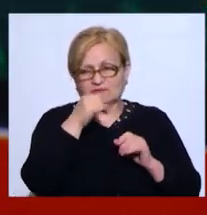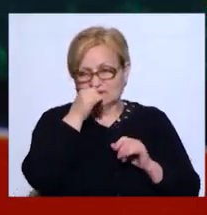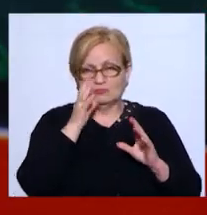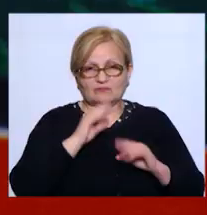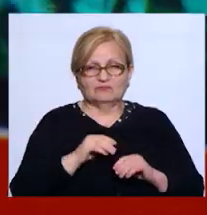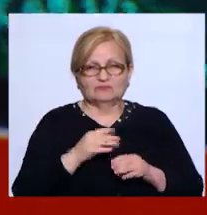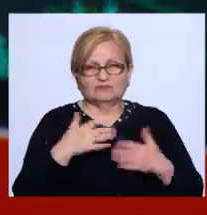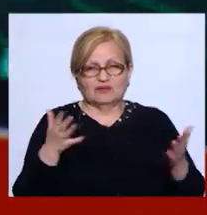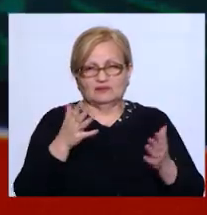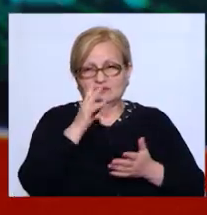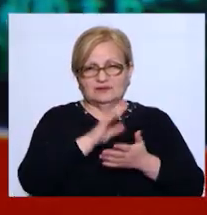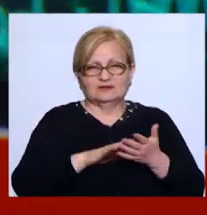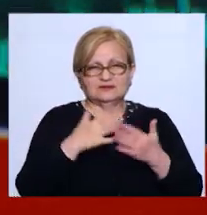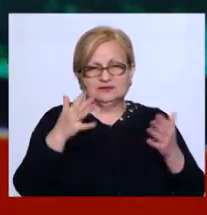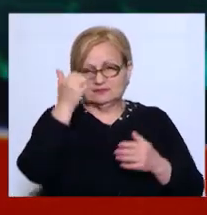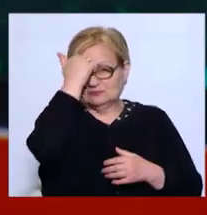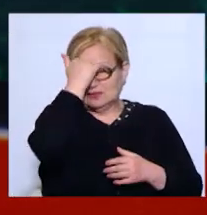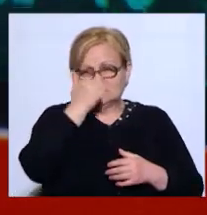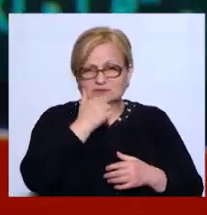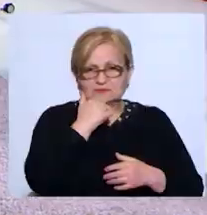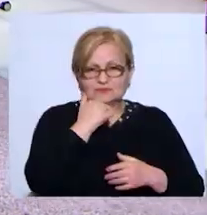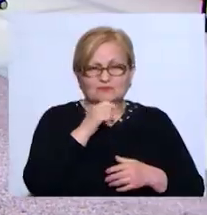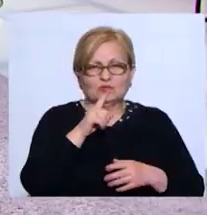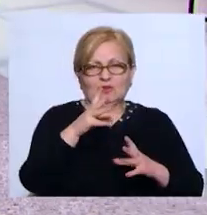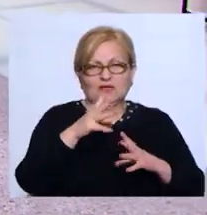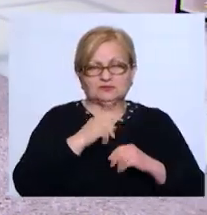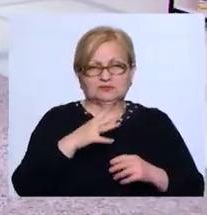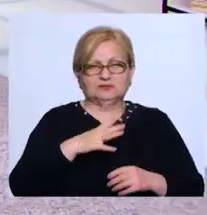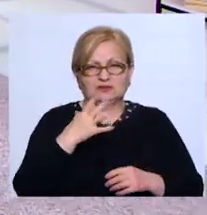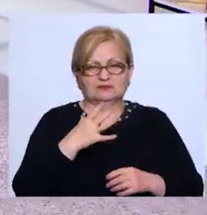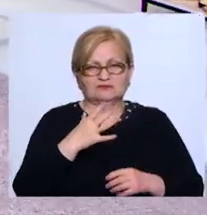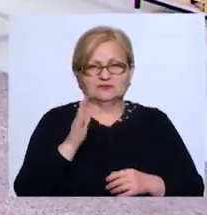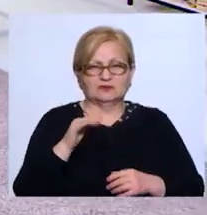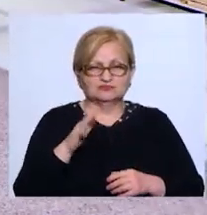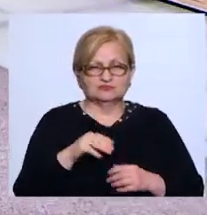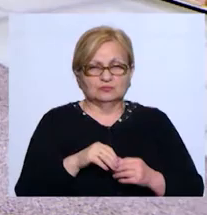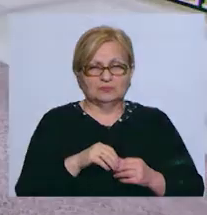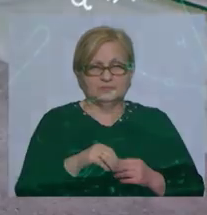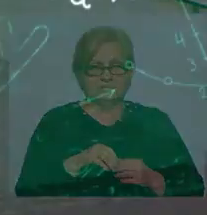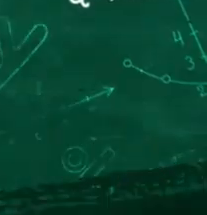ამისთვის ბოდიში და დიდი მადლობა კიდევ ერთხელ, რომ ჩვენთან ერთად იყავით. გემშვიდობებით.